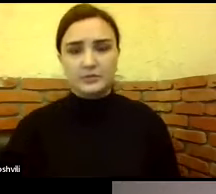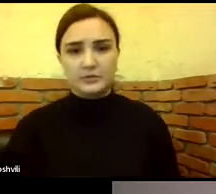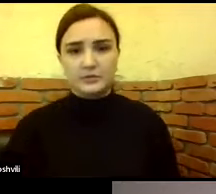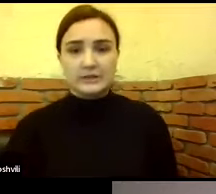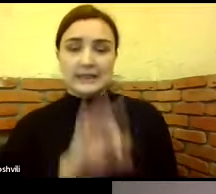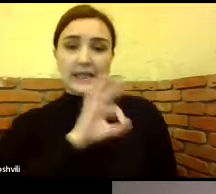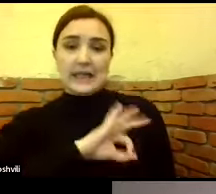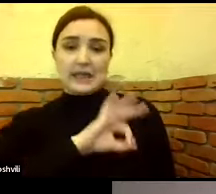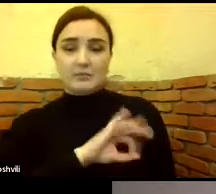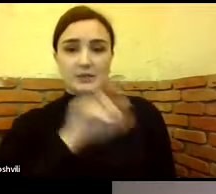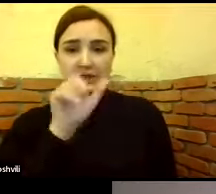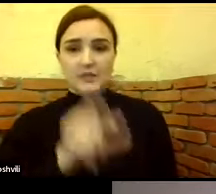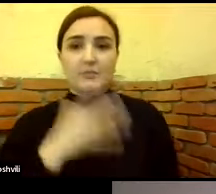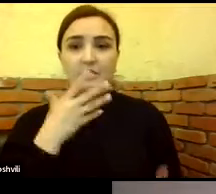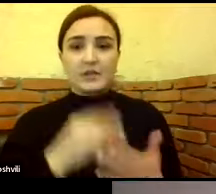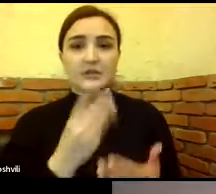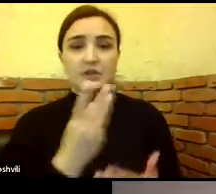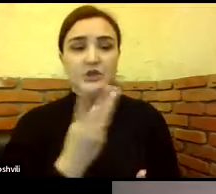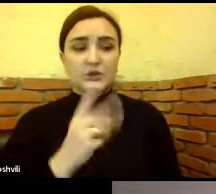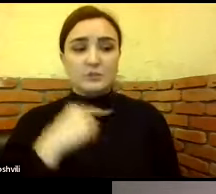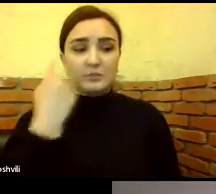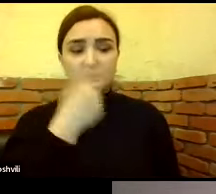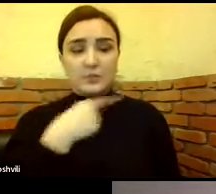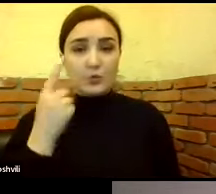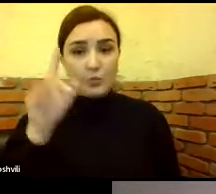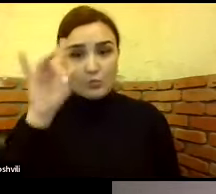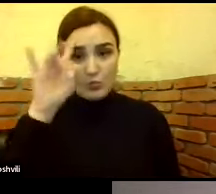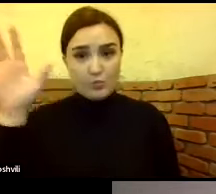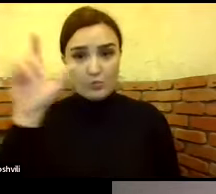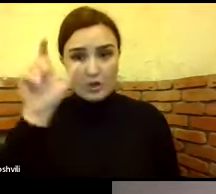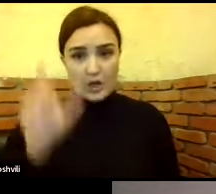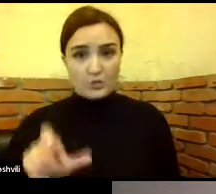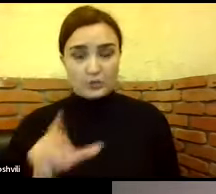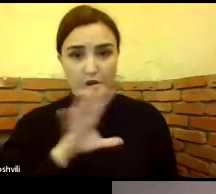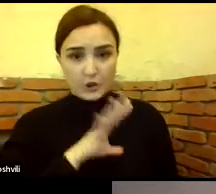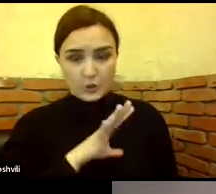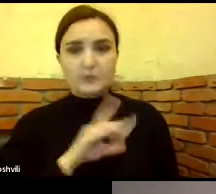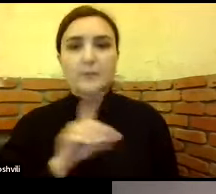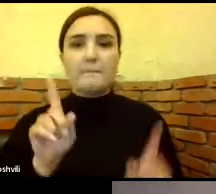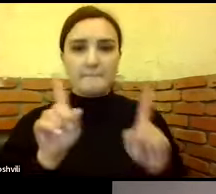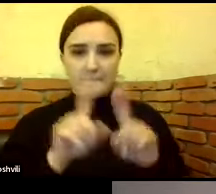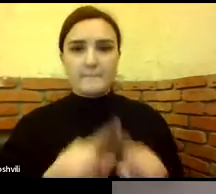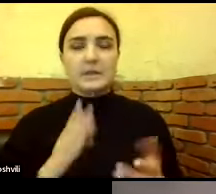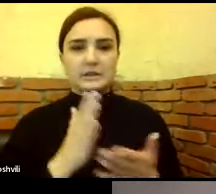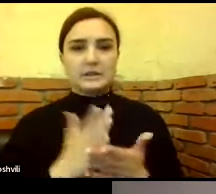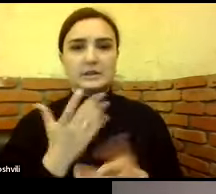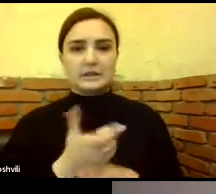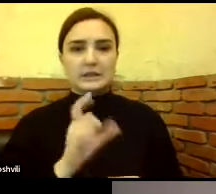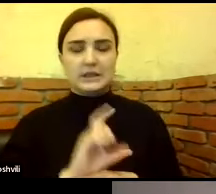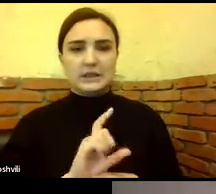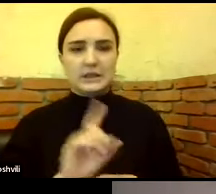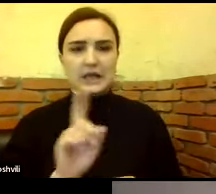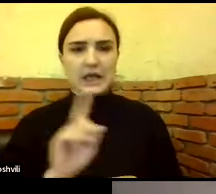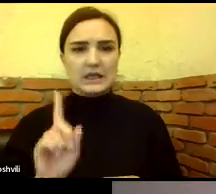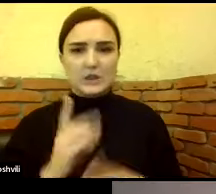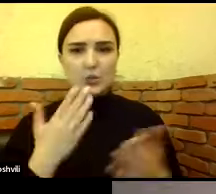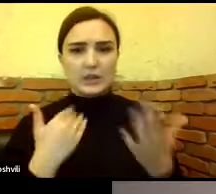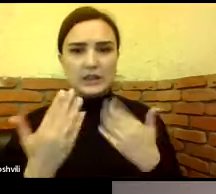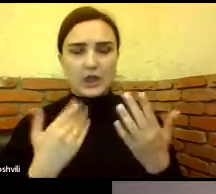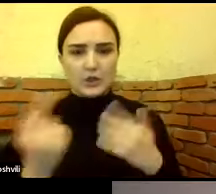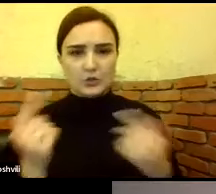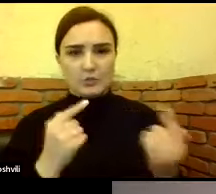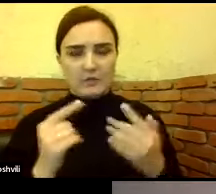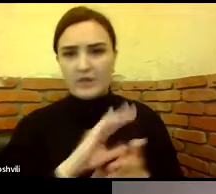იყენებდეს ადამიანი თავის შეშიმო პირობას იმისთვის რომ პოპულარული იყოს თუნდაც მაინც არის ხოლმე ძალიან დიდი ვნება რაღაცნაირი უჩინრობის